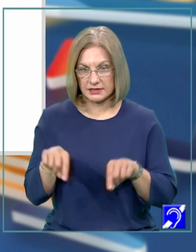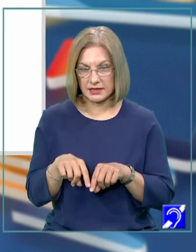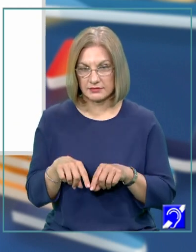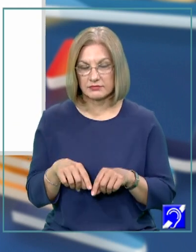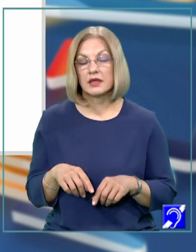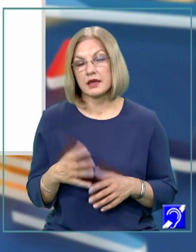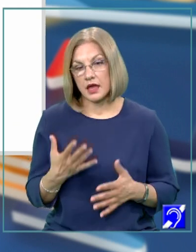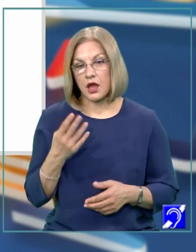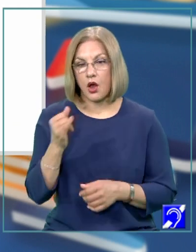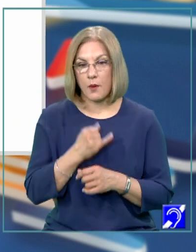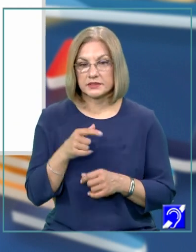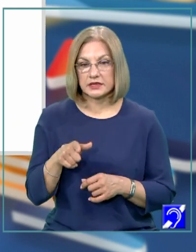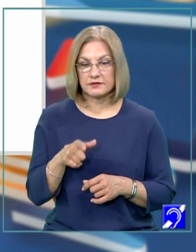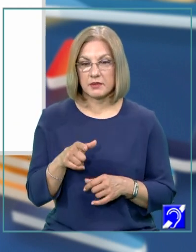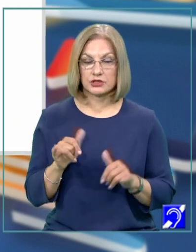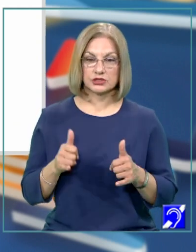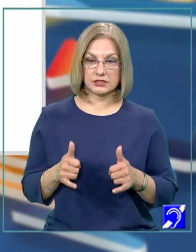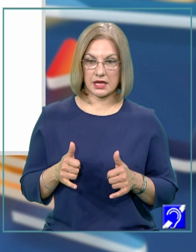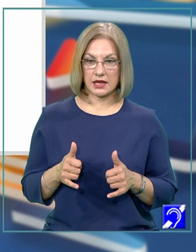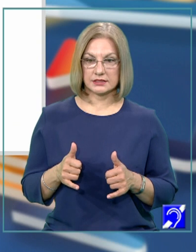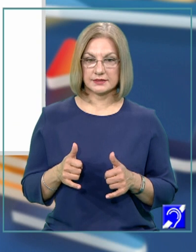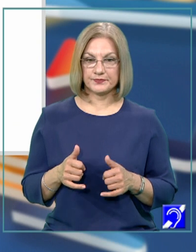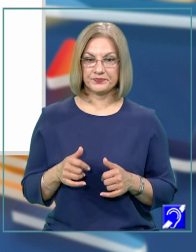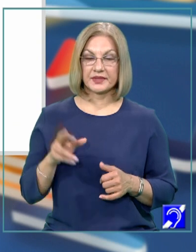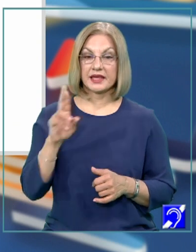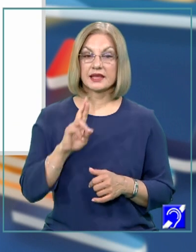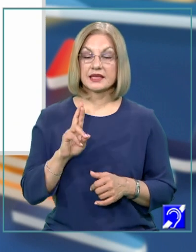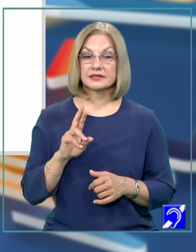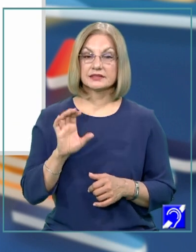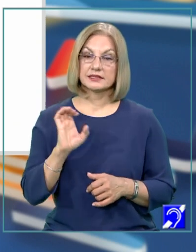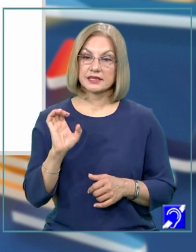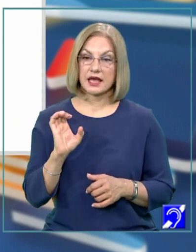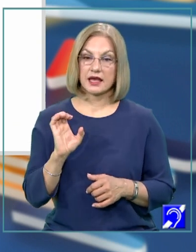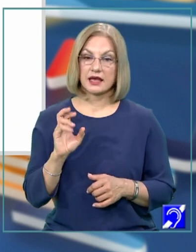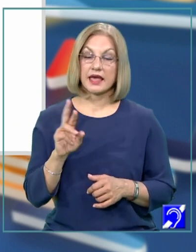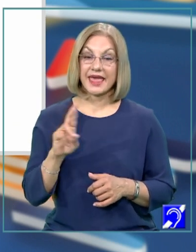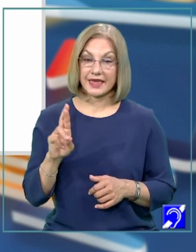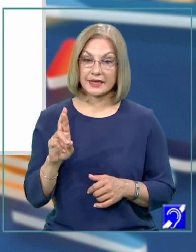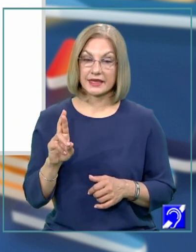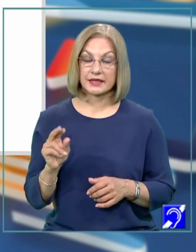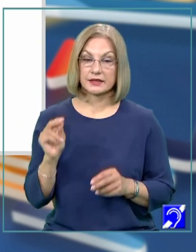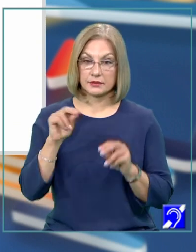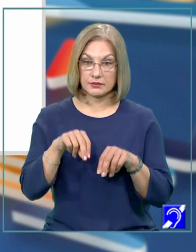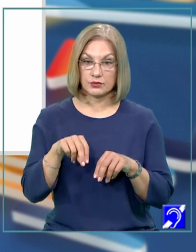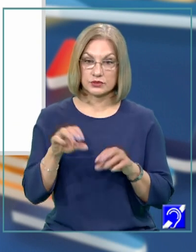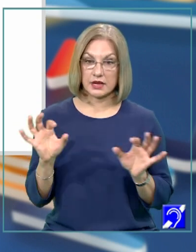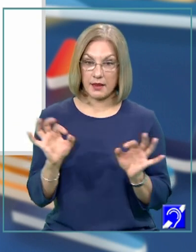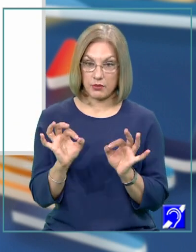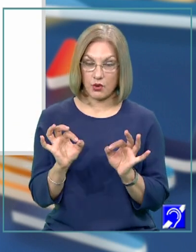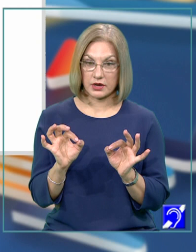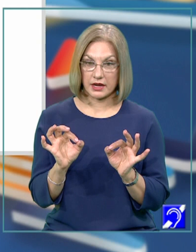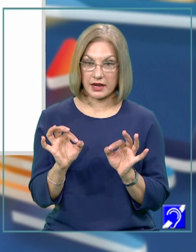observăm că în acest caz rezistența R montată la bornele sursei